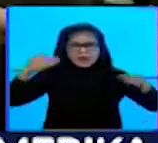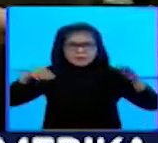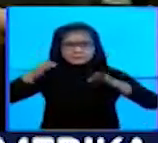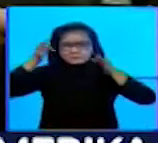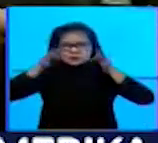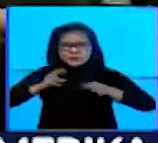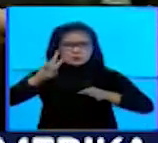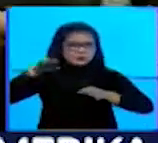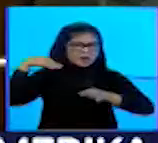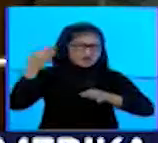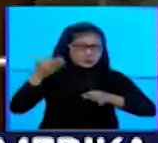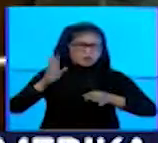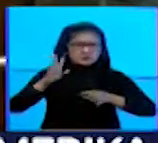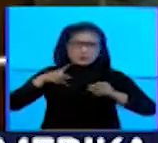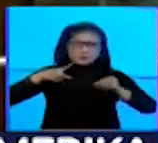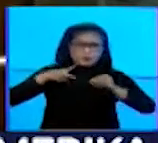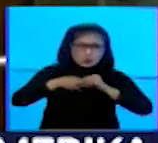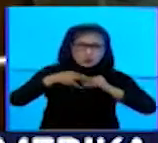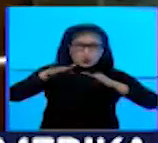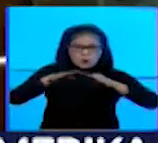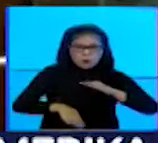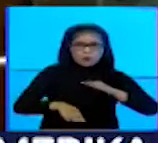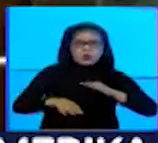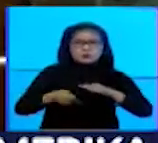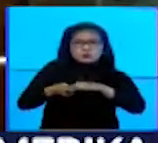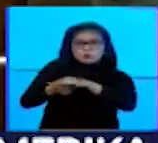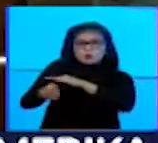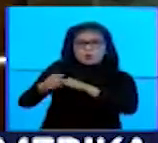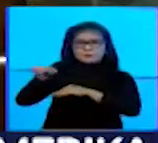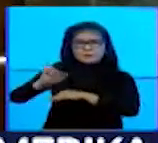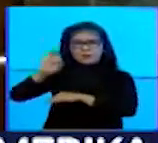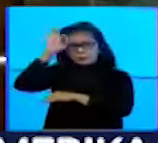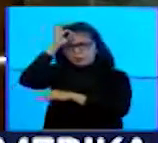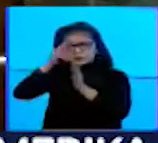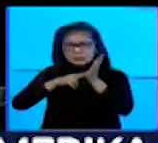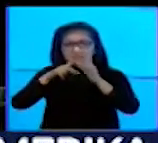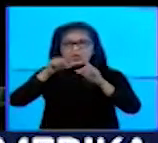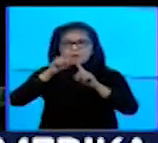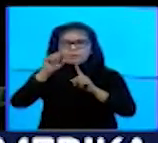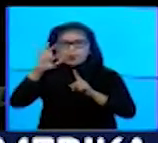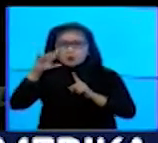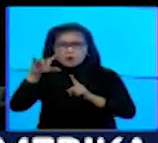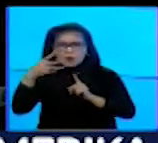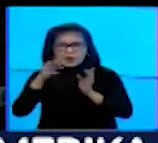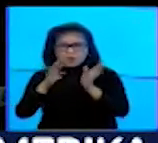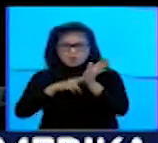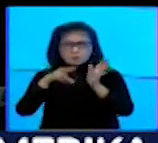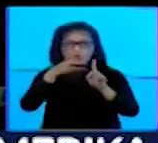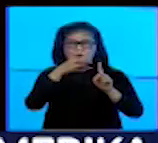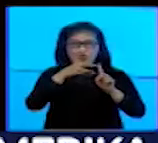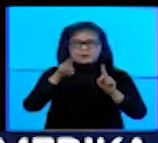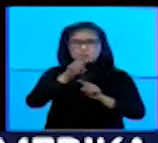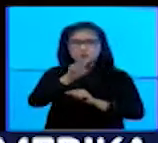dieksekusi Jokowi juga terbukti menyuap Irjen polisi dan polio dapat e270 ribu Dollar Amerika serta